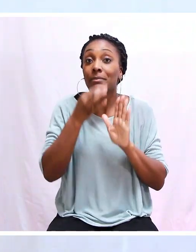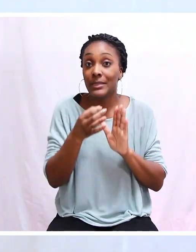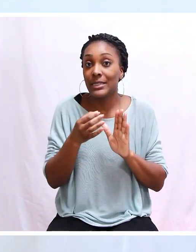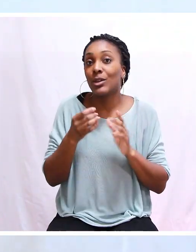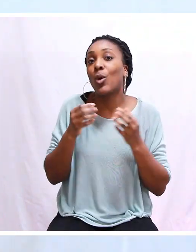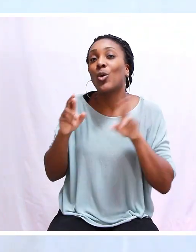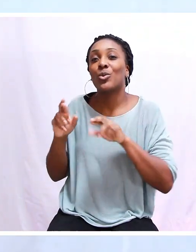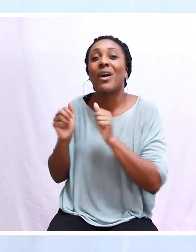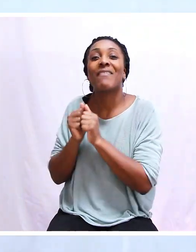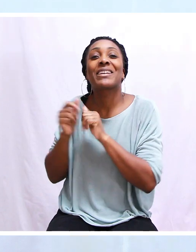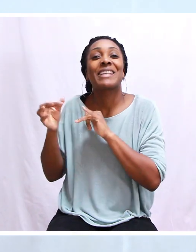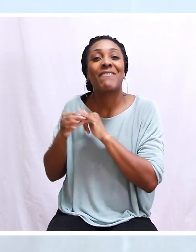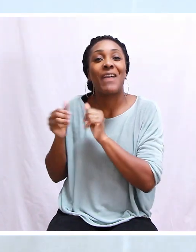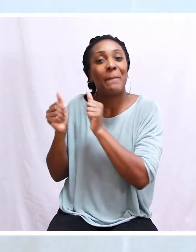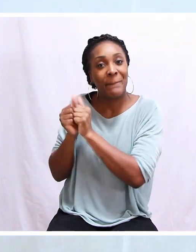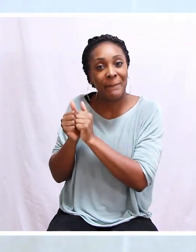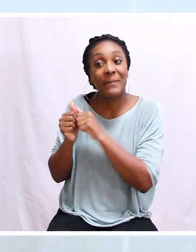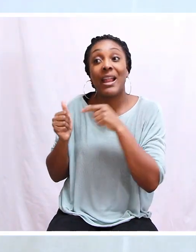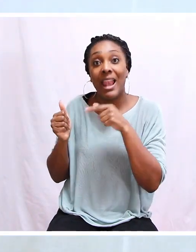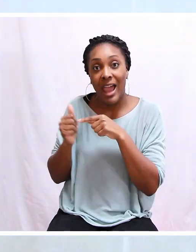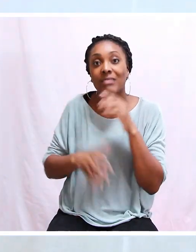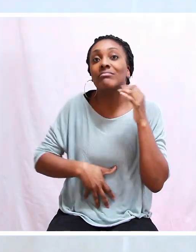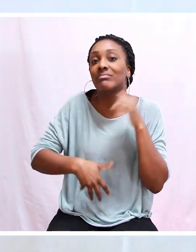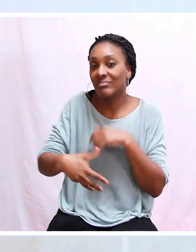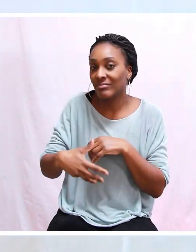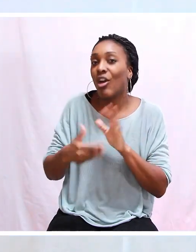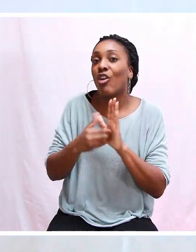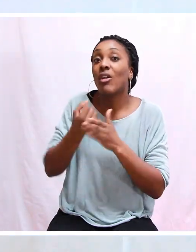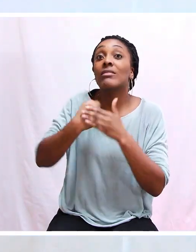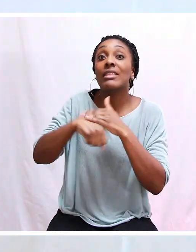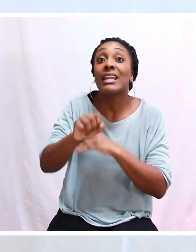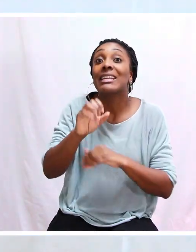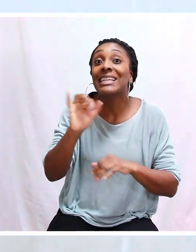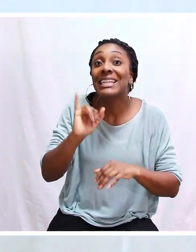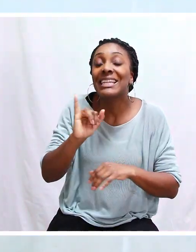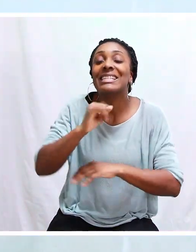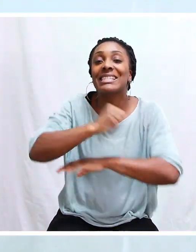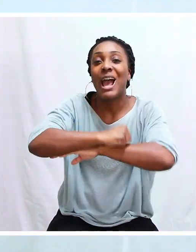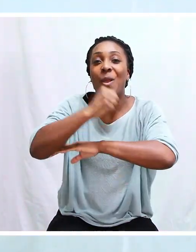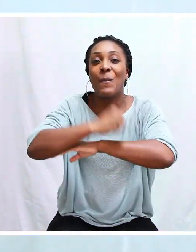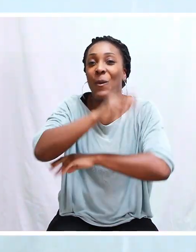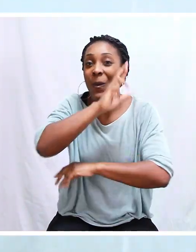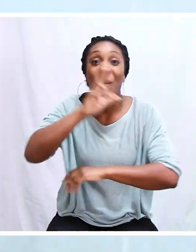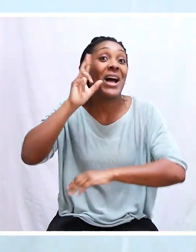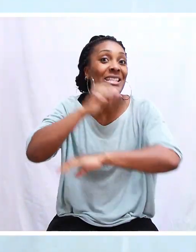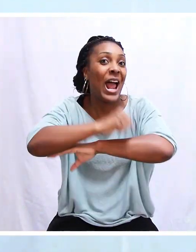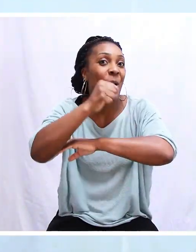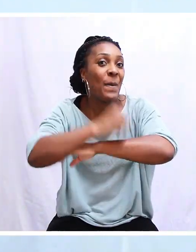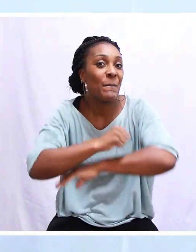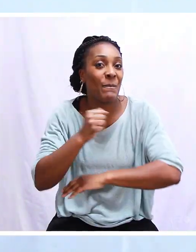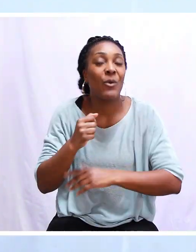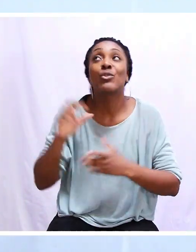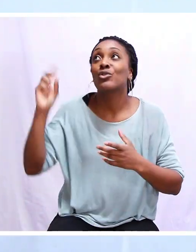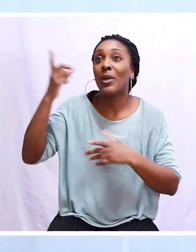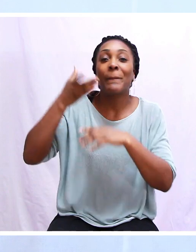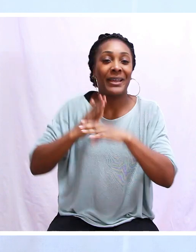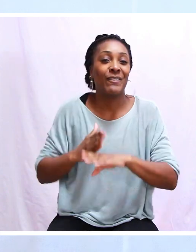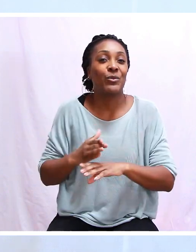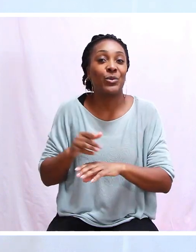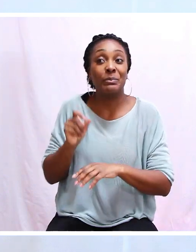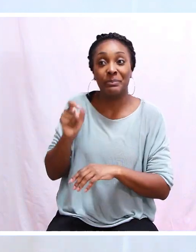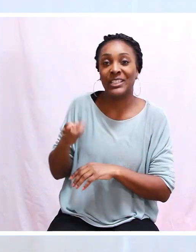vers Bathsheba et que Bathsheba va avoir un nouvel enfant et c'est Salomon qui va arriver. Et Dieu avait prévu qu'il y aurait cet enfant-là rempli de sagesse qui va le